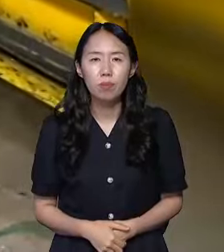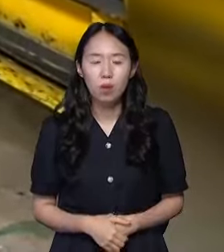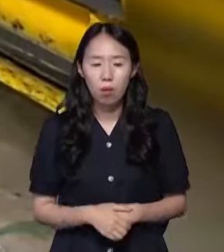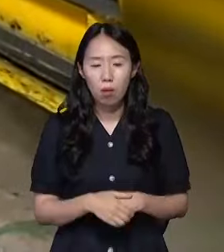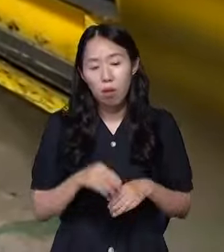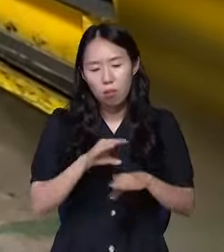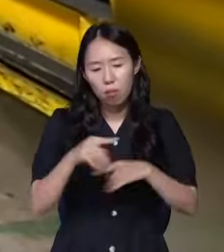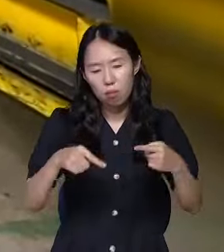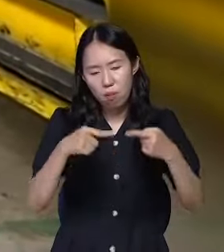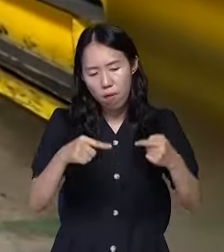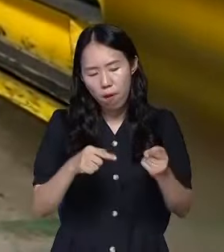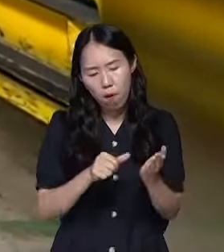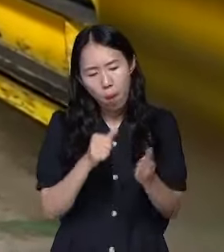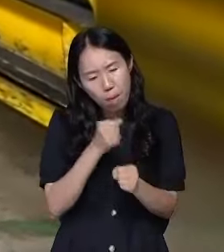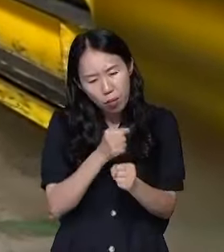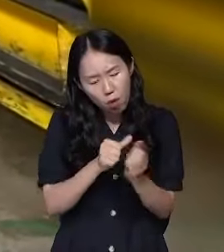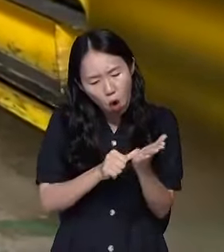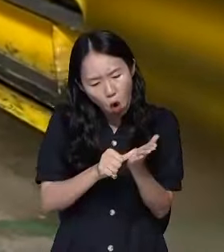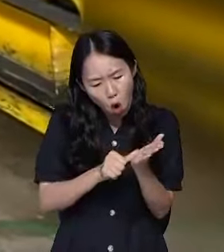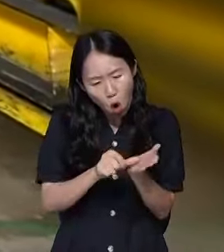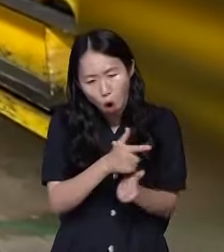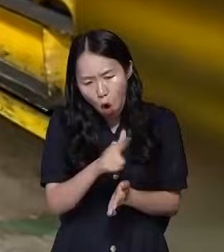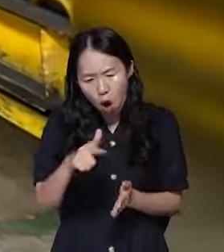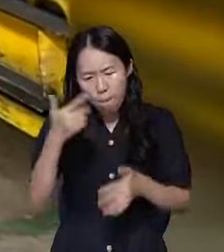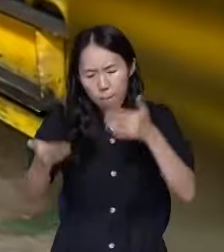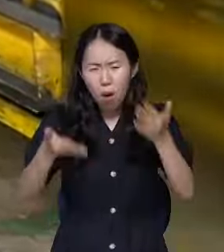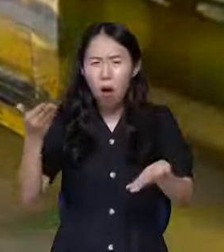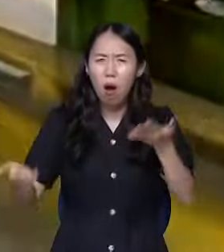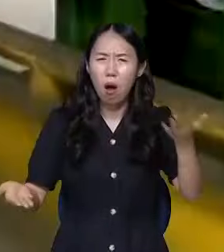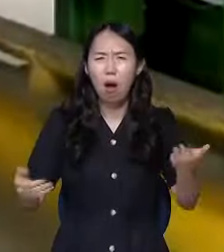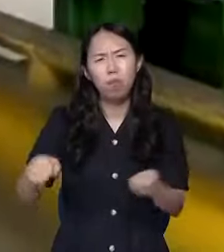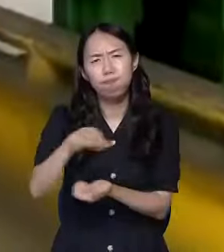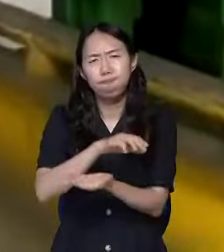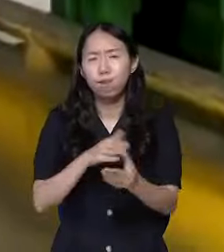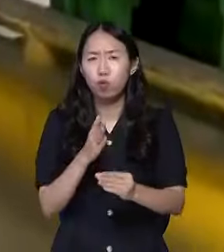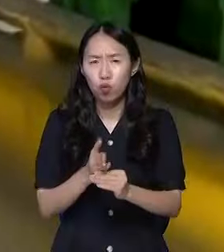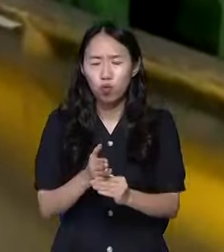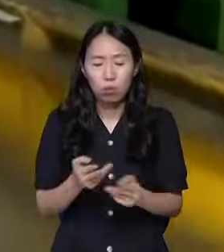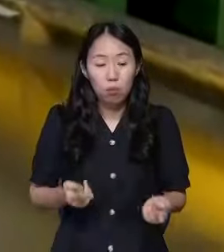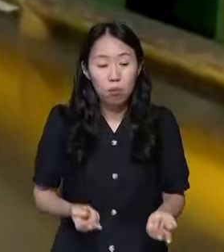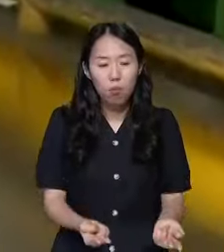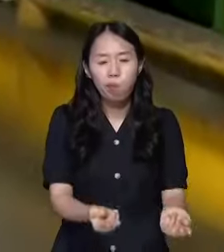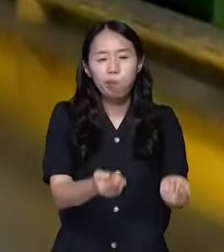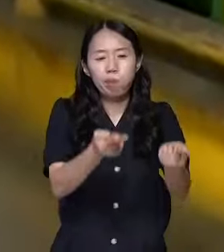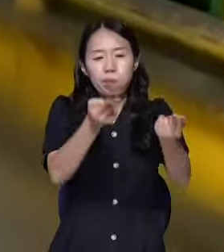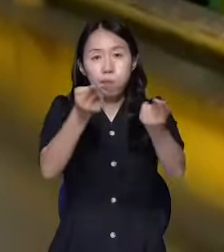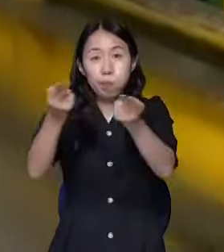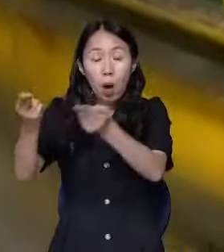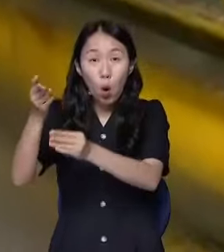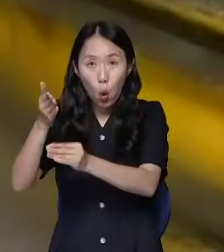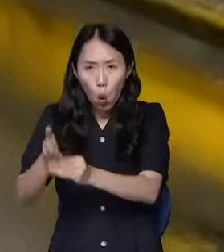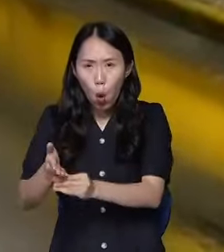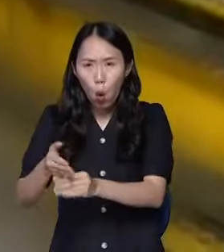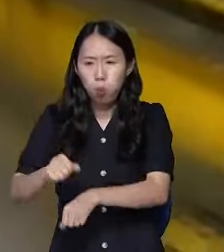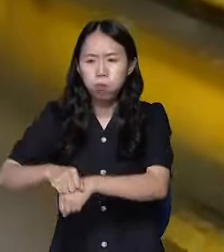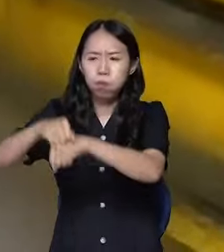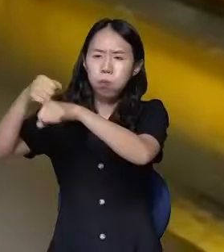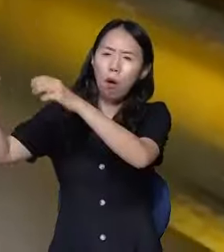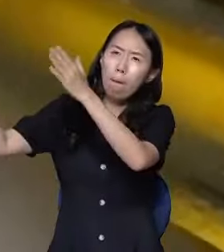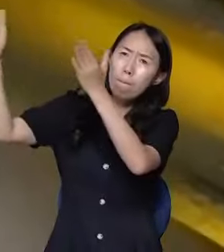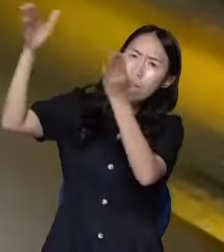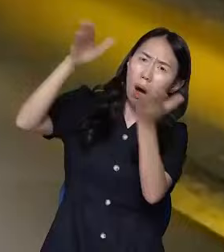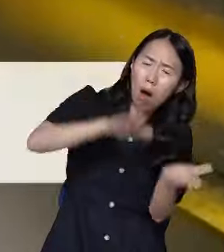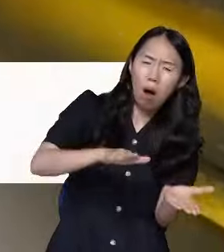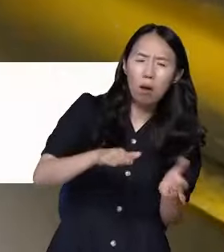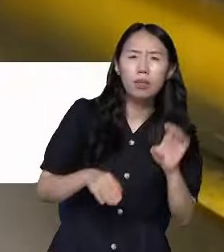타이어 제조용 고무 시트가 공장 바닥에 널브러져 있습니다. 지게차가 고무 시트를 옮기던 도중 시트가 쏟아져